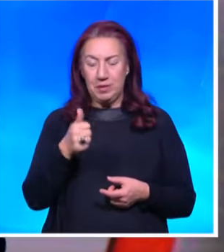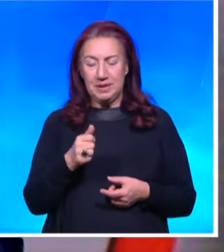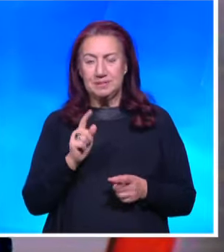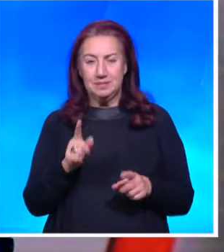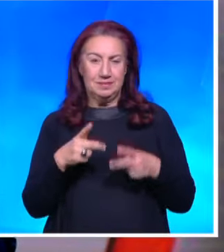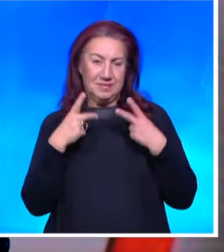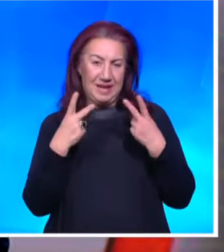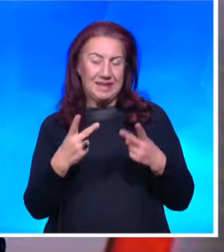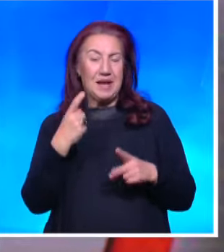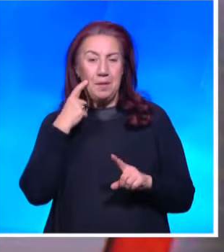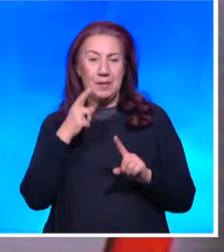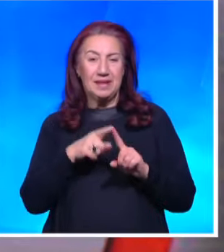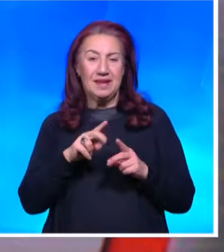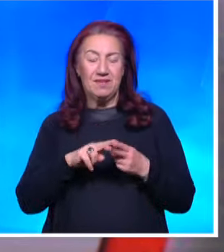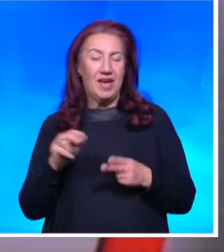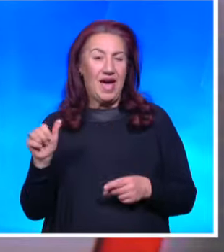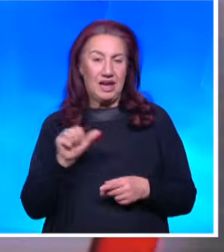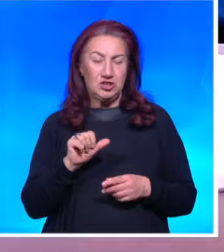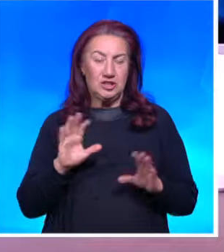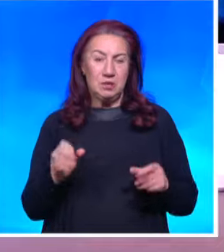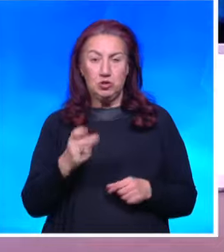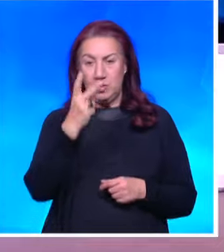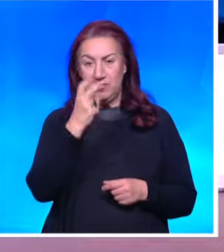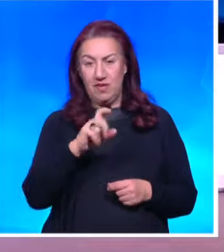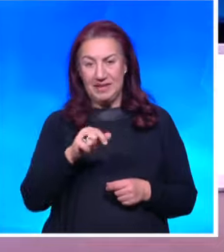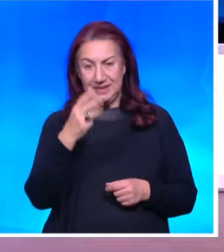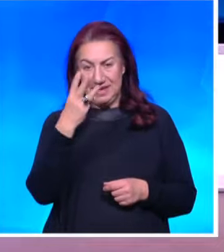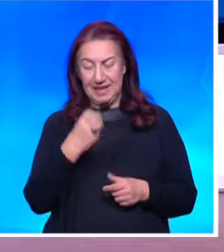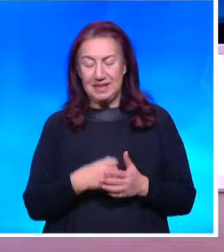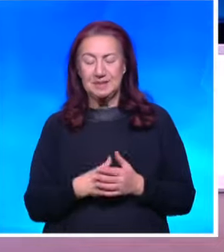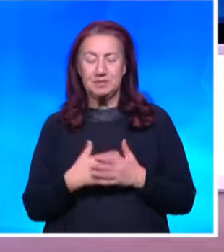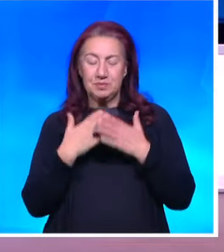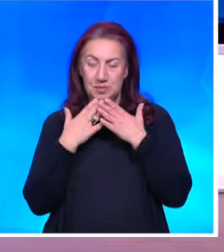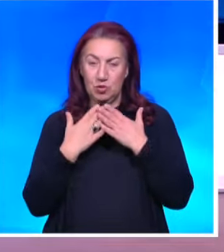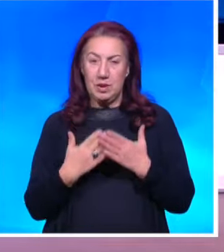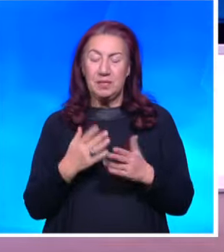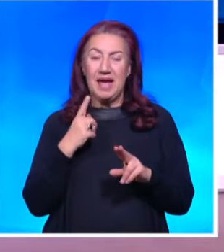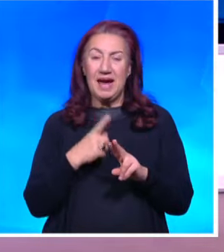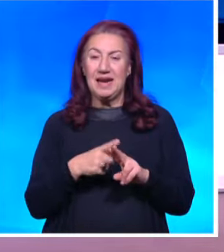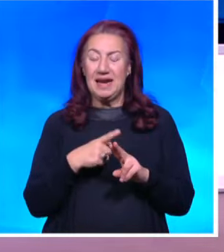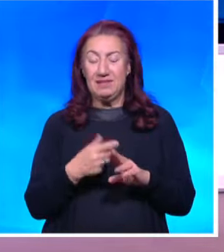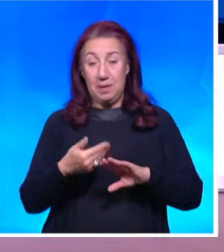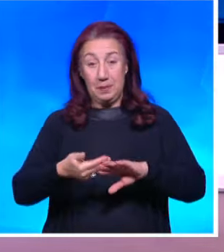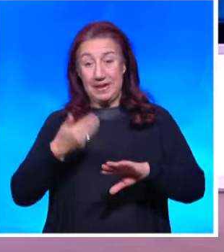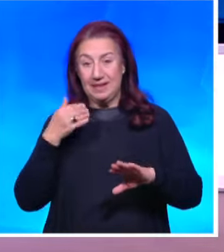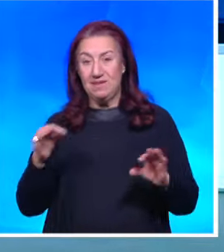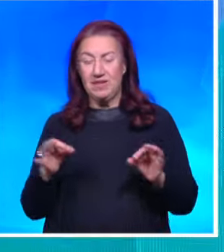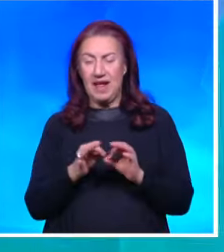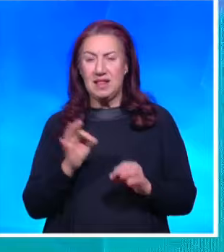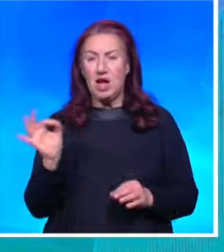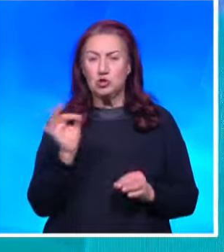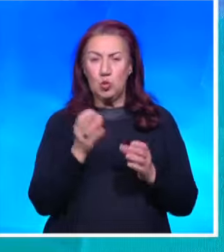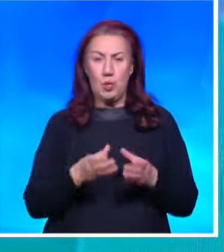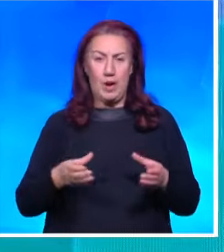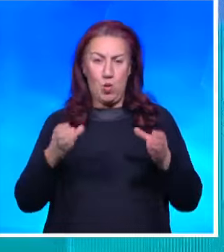ефира на btv екш започваме в 20:30 благодарим ти илия илиев преди финала за суперкупата на испания